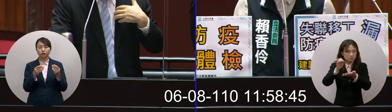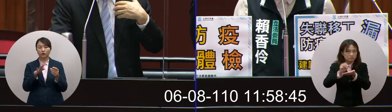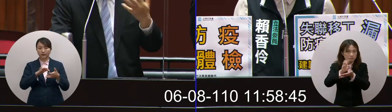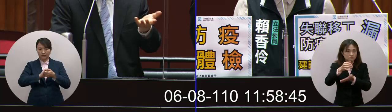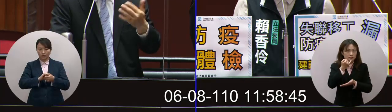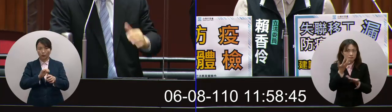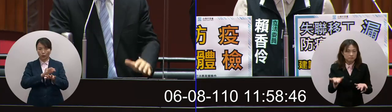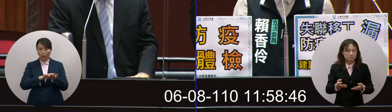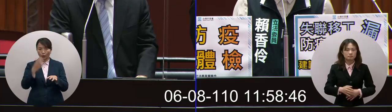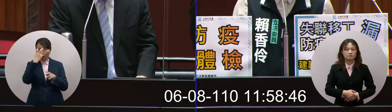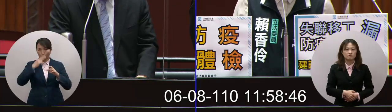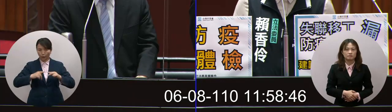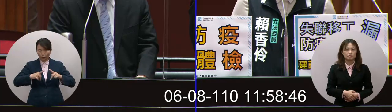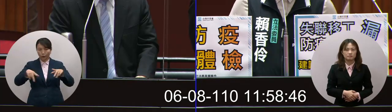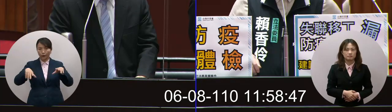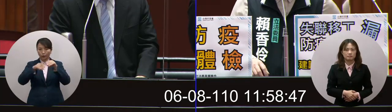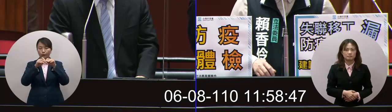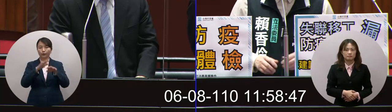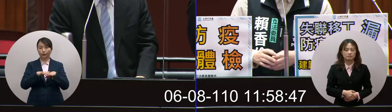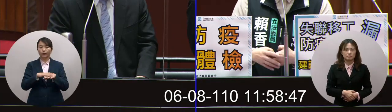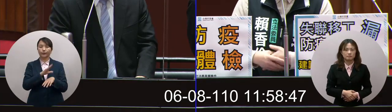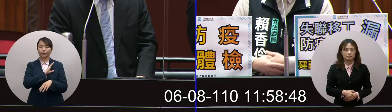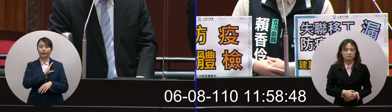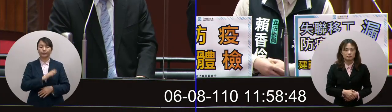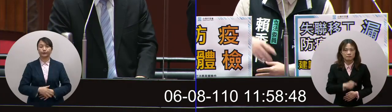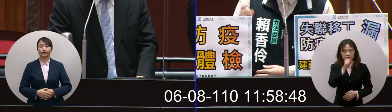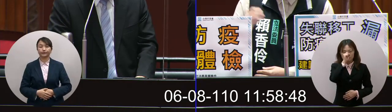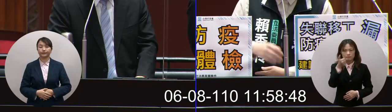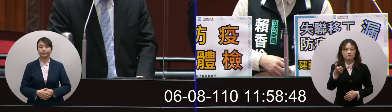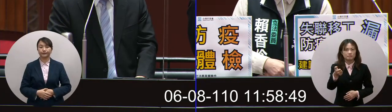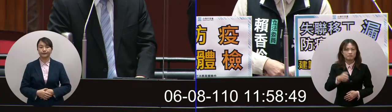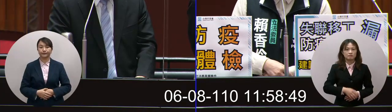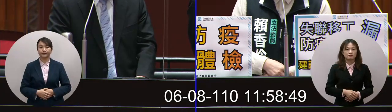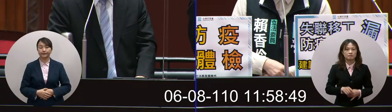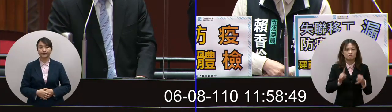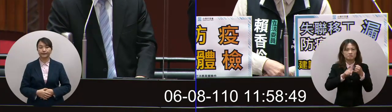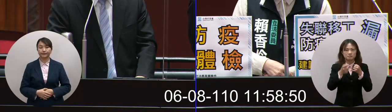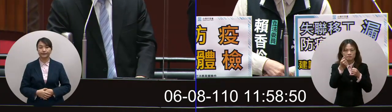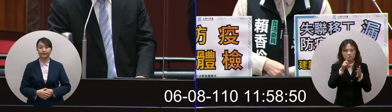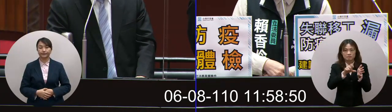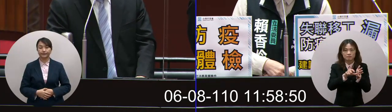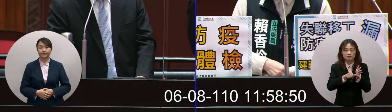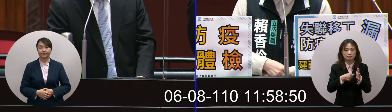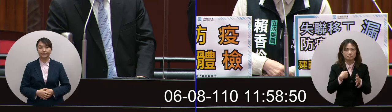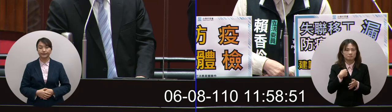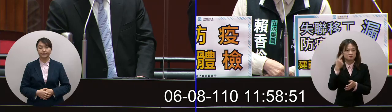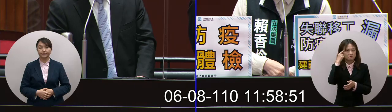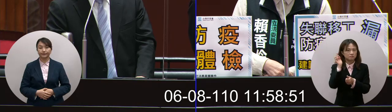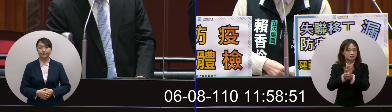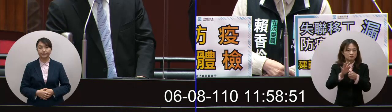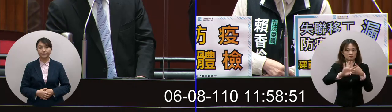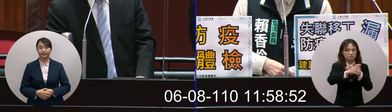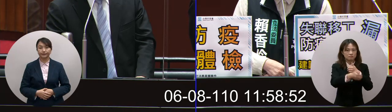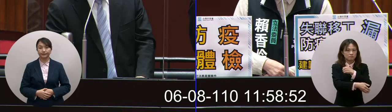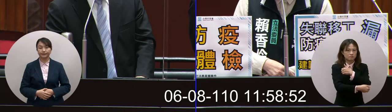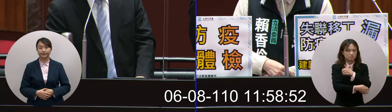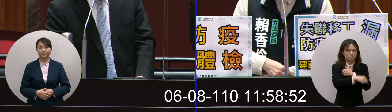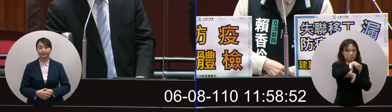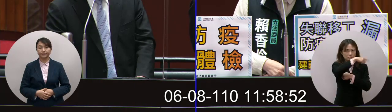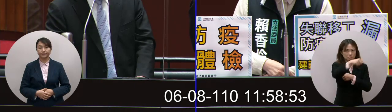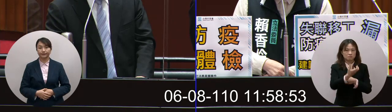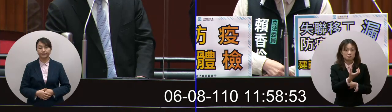一定会来做总检讨，这是应该的。 好，谢谢。最后一点时间，我就帮移工的这个权益来